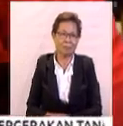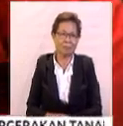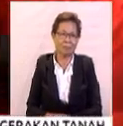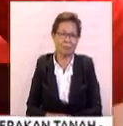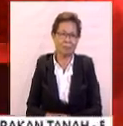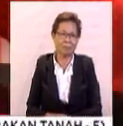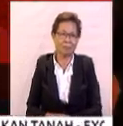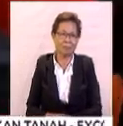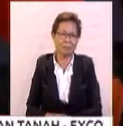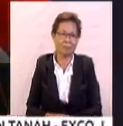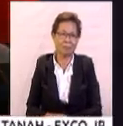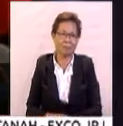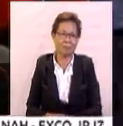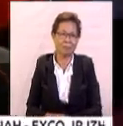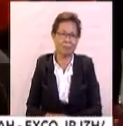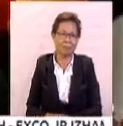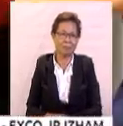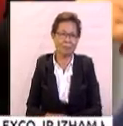Lagi satu,